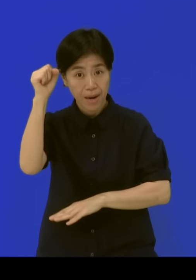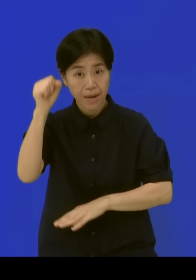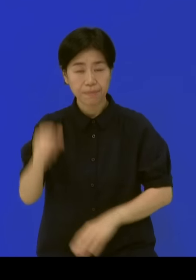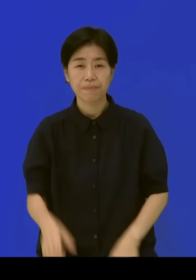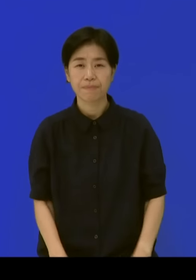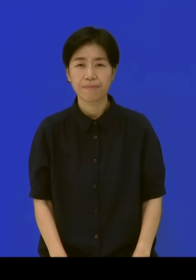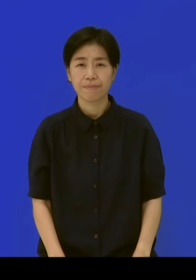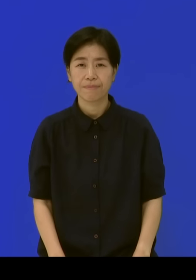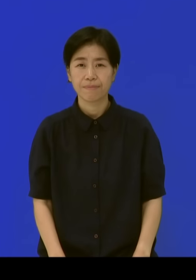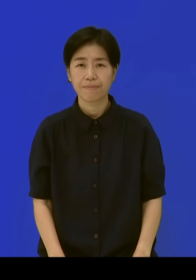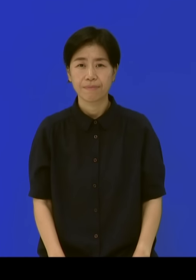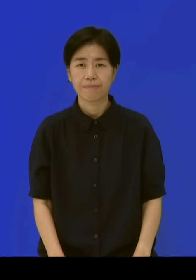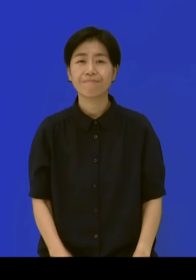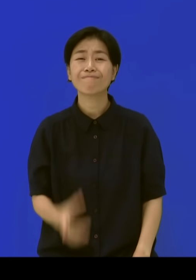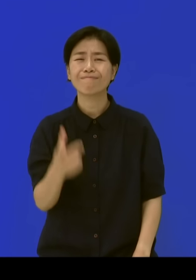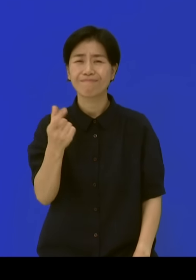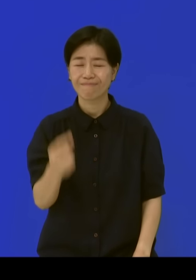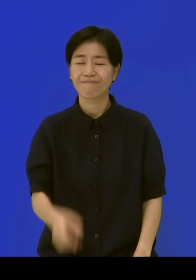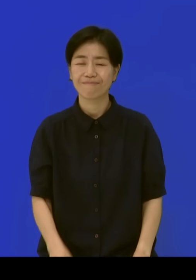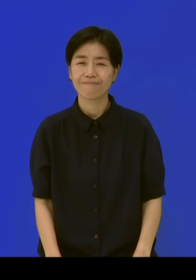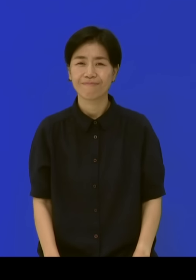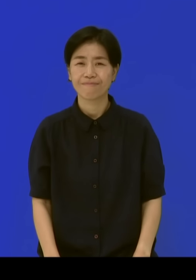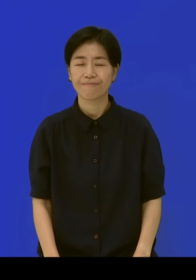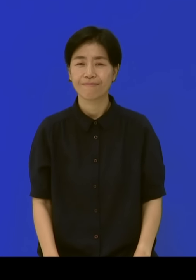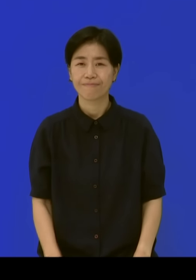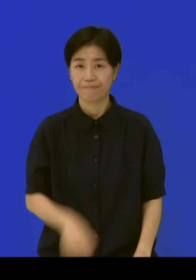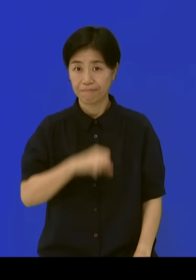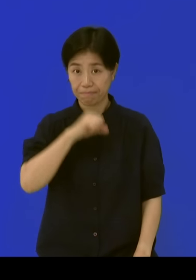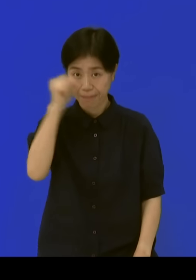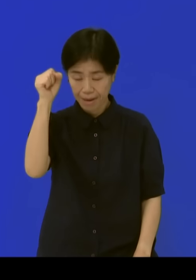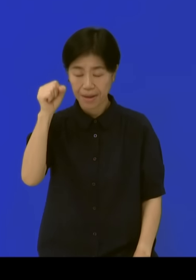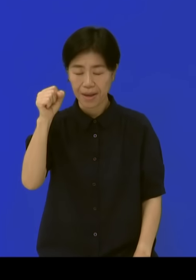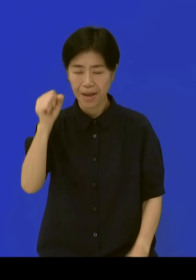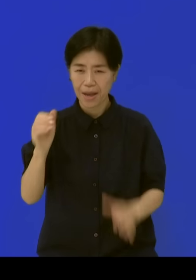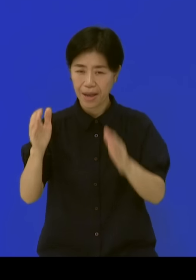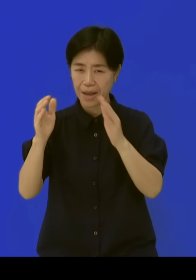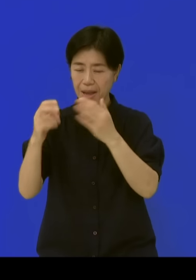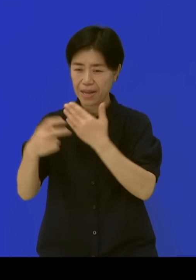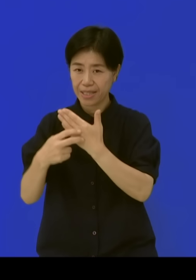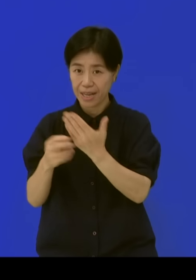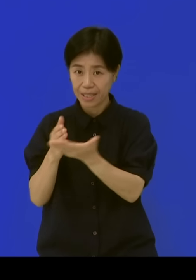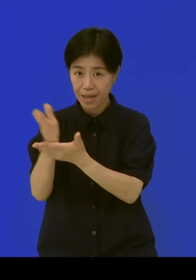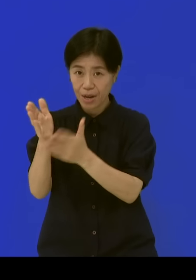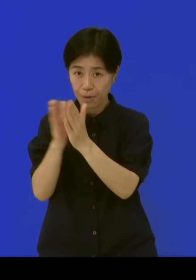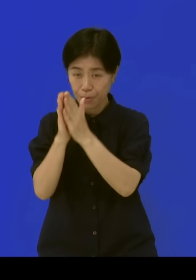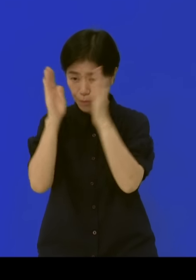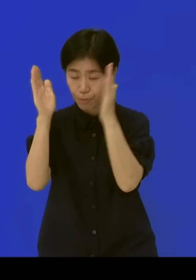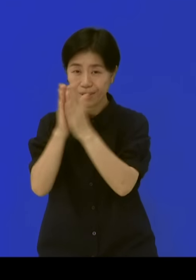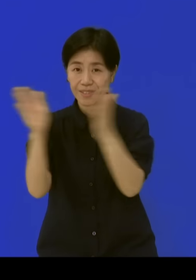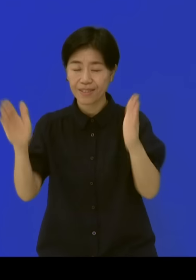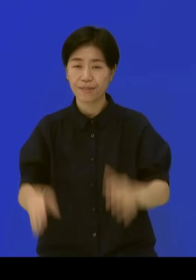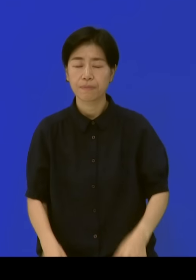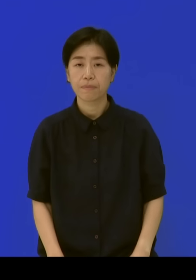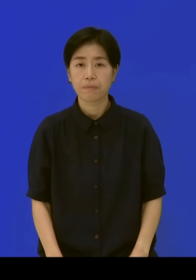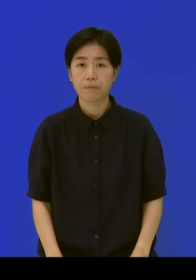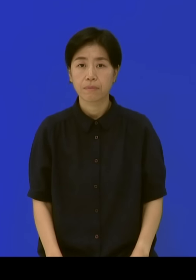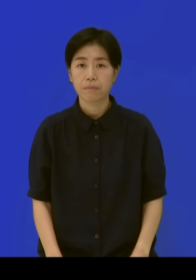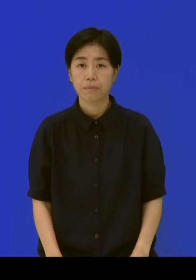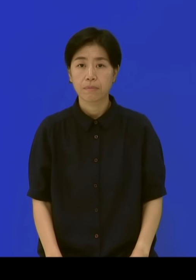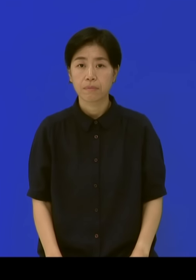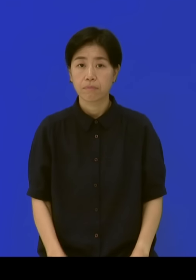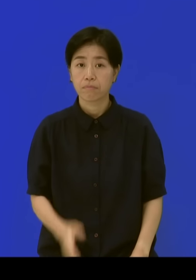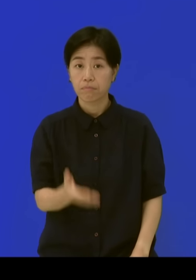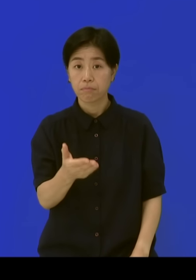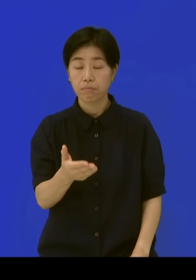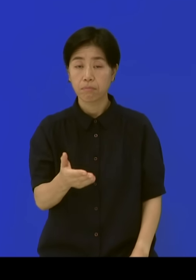네, 어떻게 기적처럼 합격을 해서 의과대학에 입학을 했고요. 아, 그래요. 재수 한 번에. 네. 재수 한 번이지만 뭐